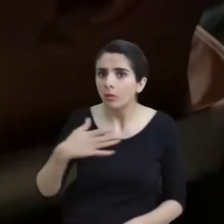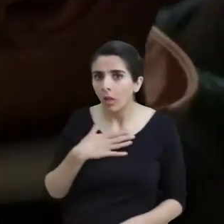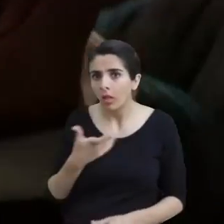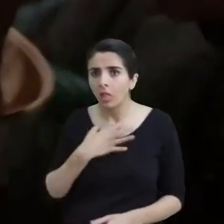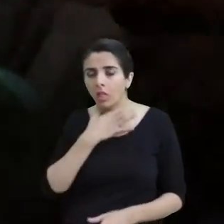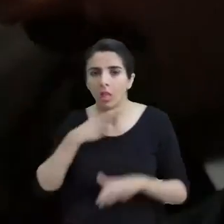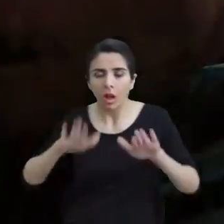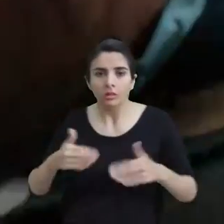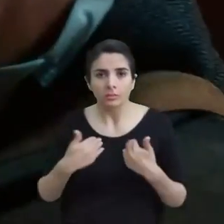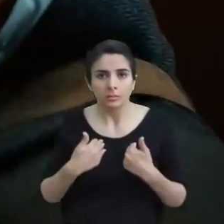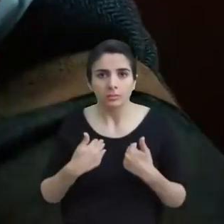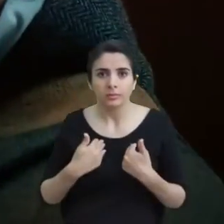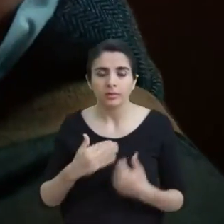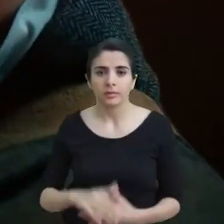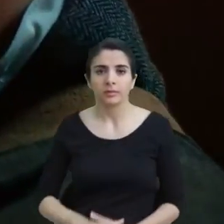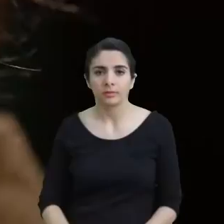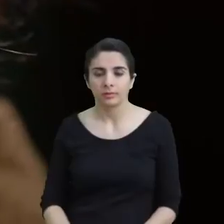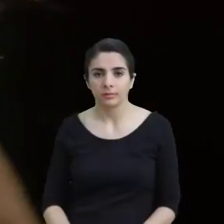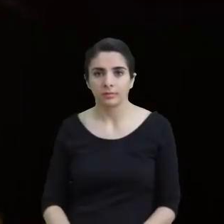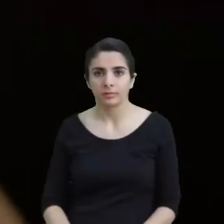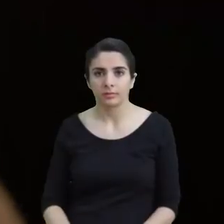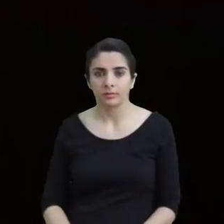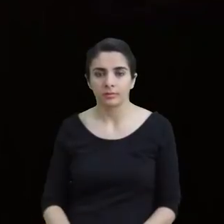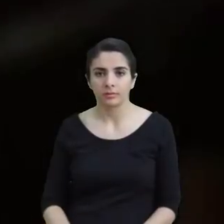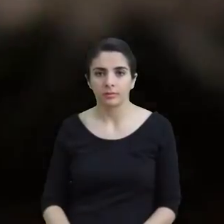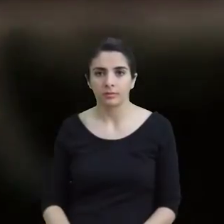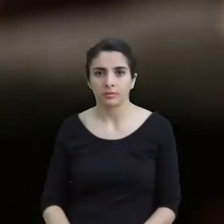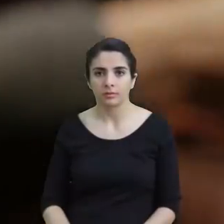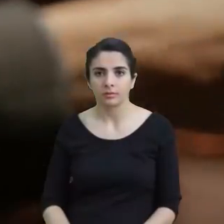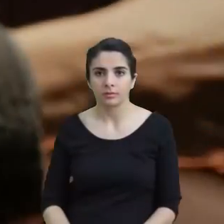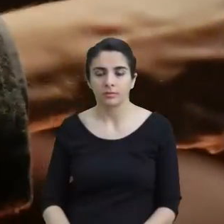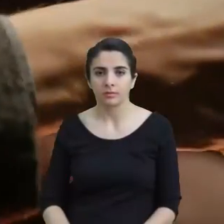bizi köşeye sıkıştırdı. Henüz inmedi silahlar.